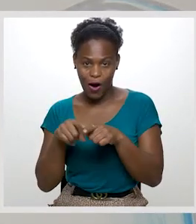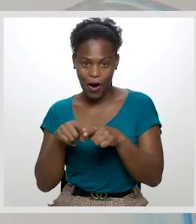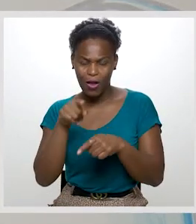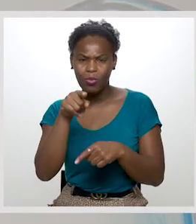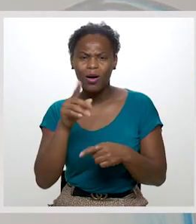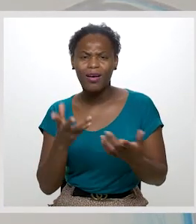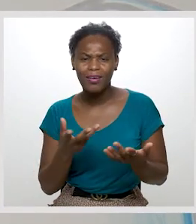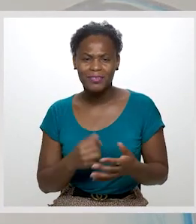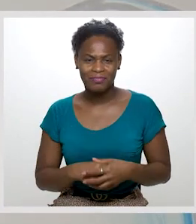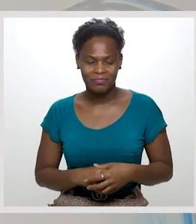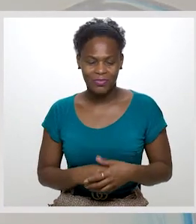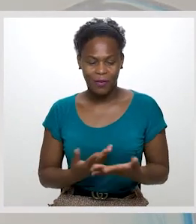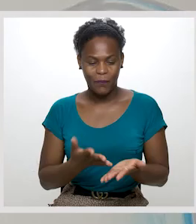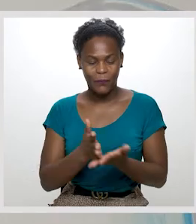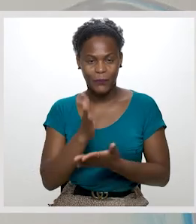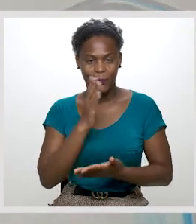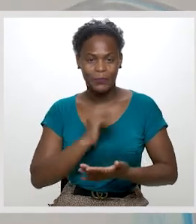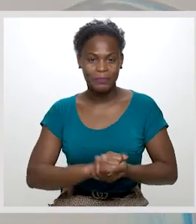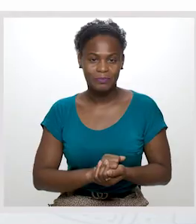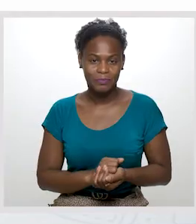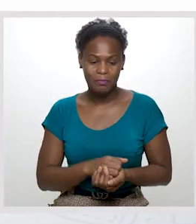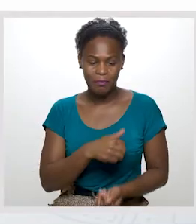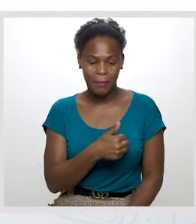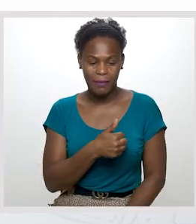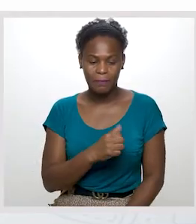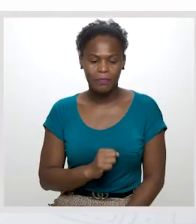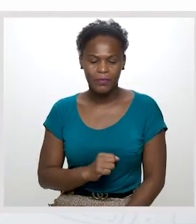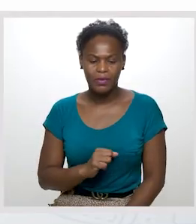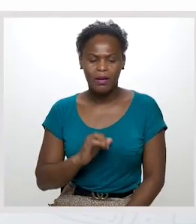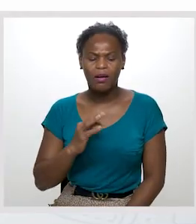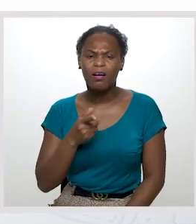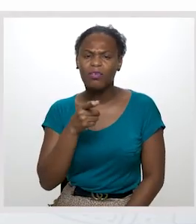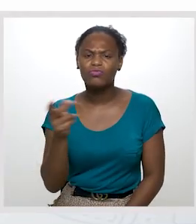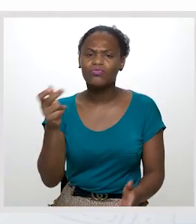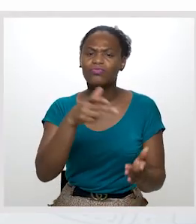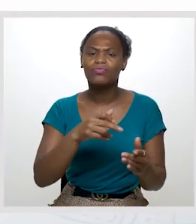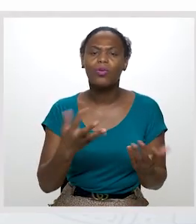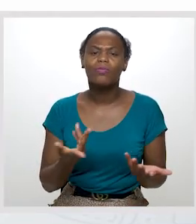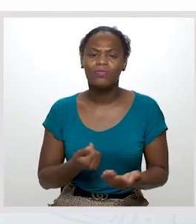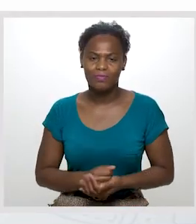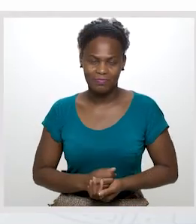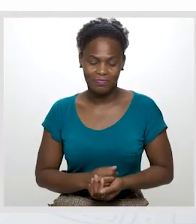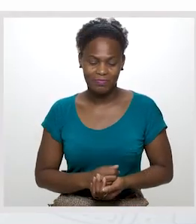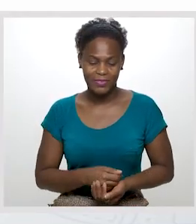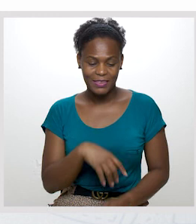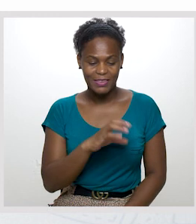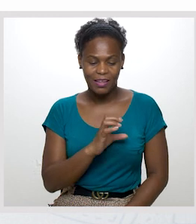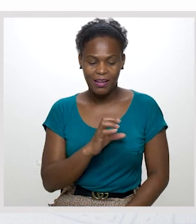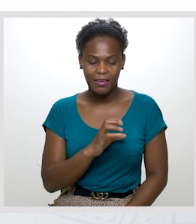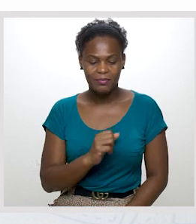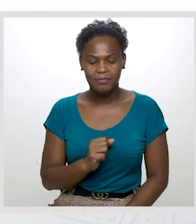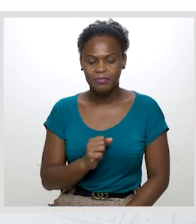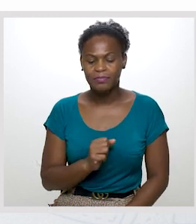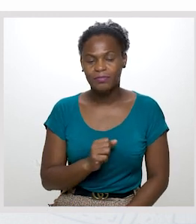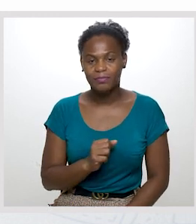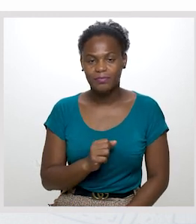5 frères. Et toi? On continue. B. Quand est-ce que vous venez?